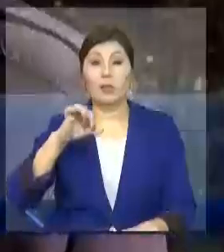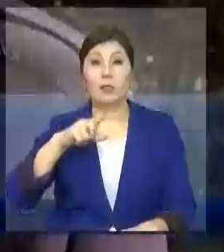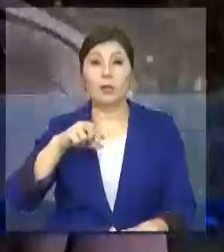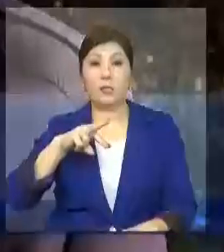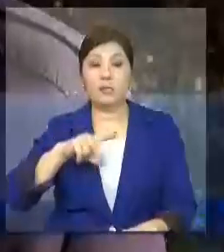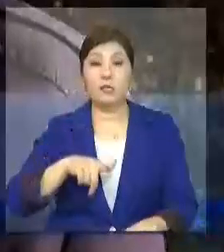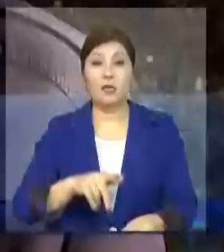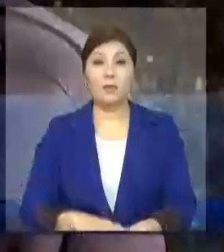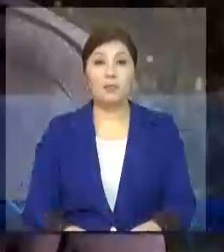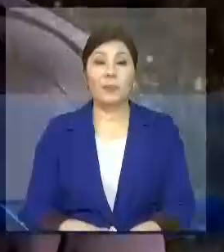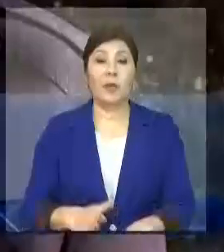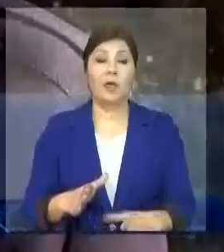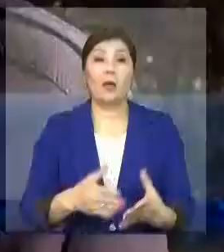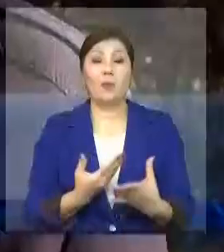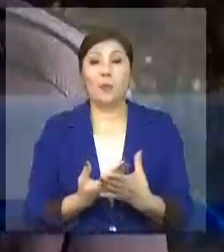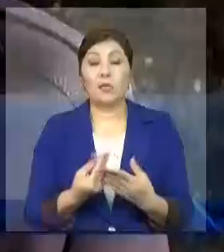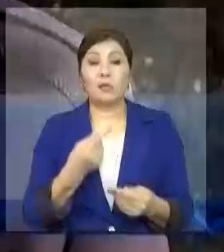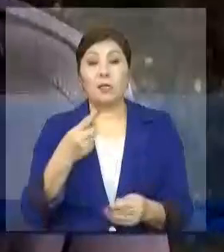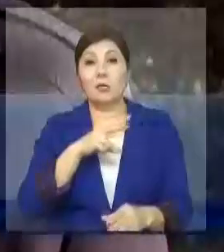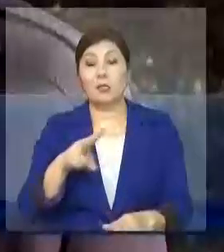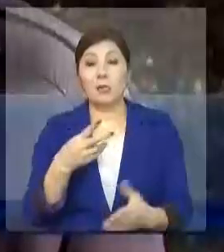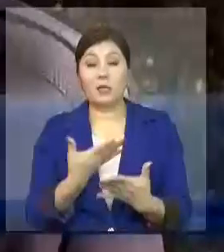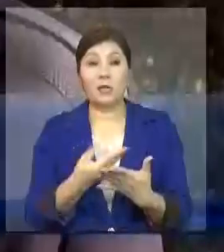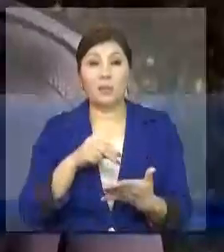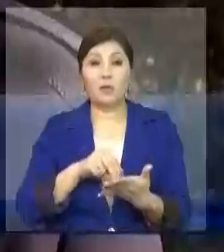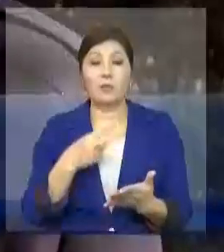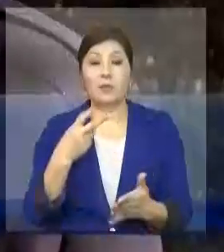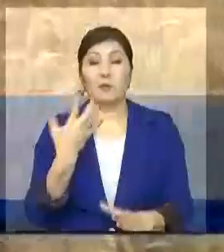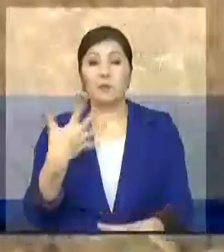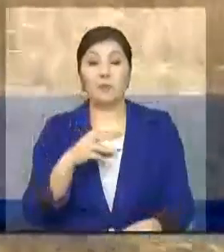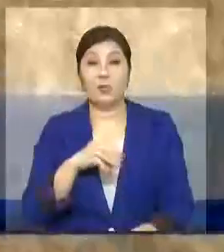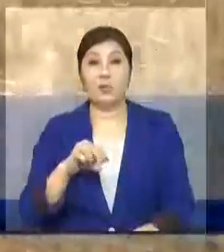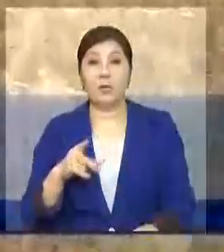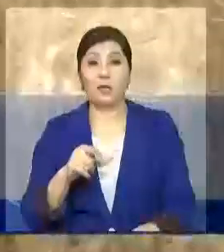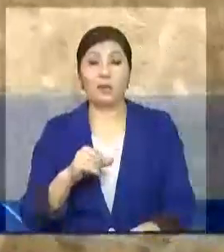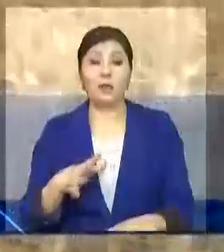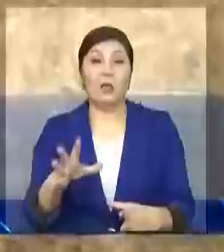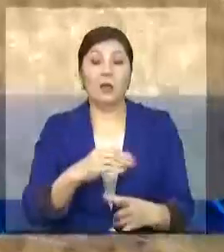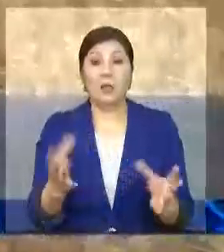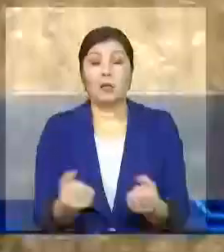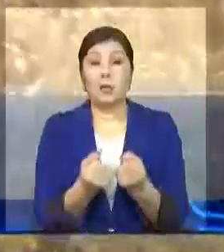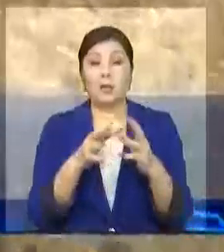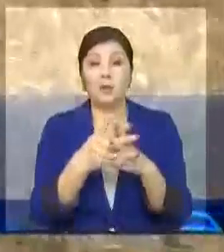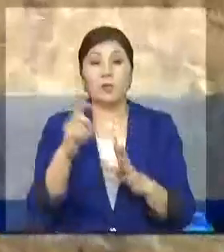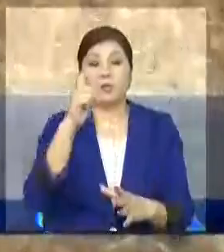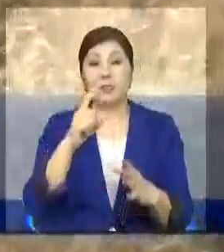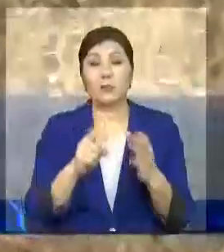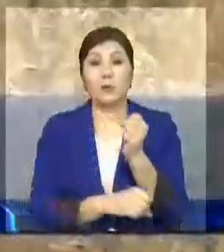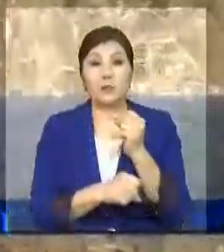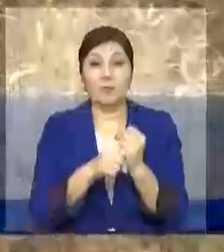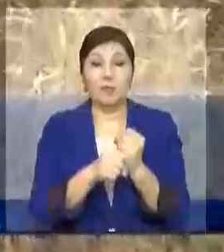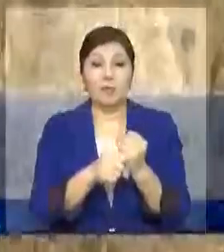потребность формирований. Отпускная цена за 1 литр ГСМ составляла 250 тенге. В целом для поддержки аграриев из местного бюджета на